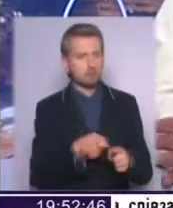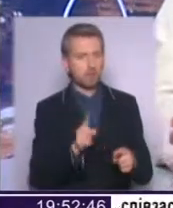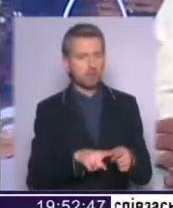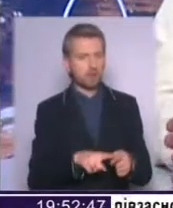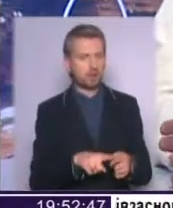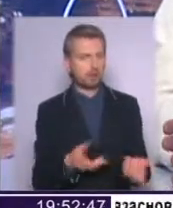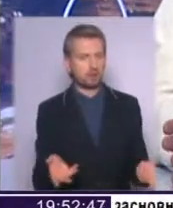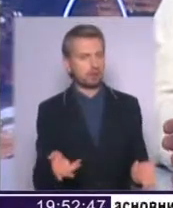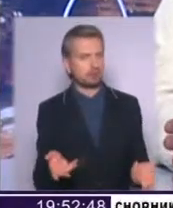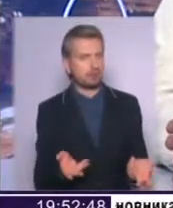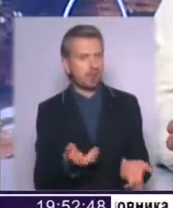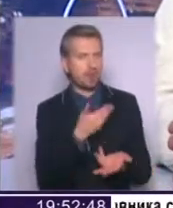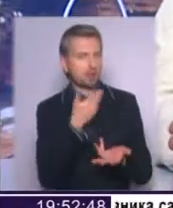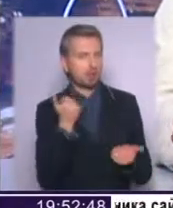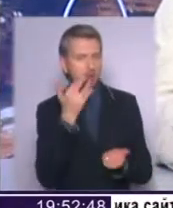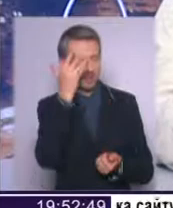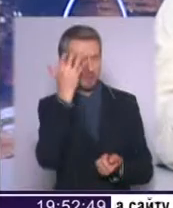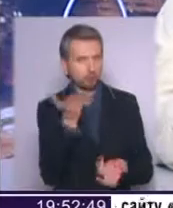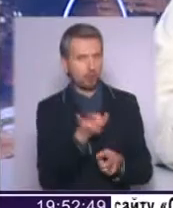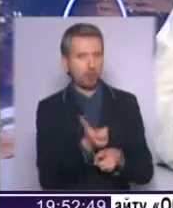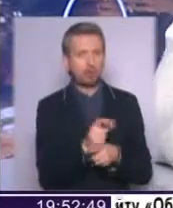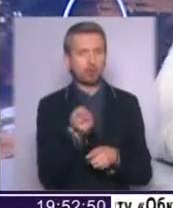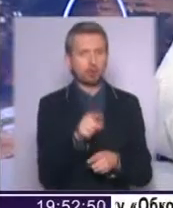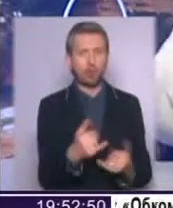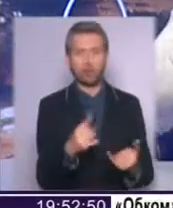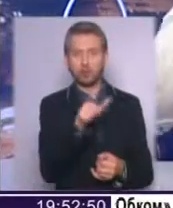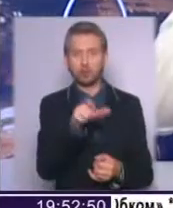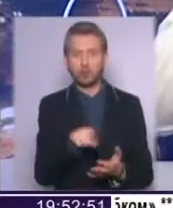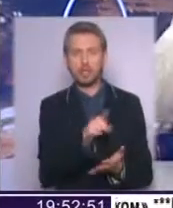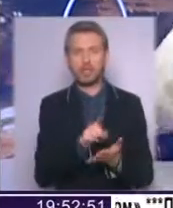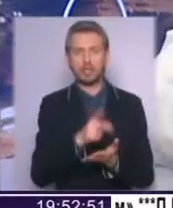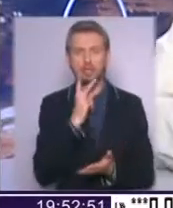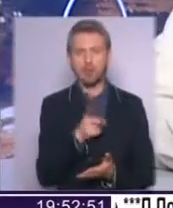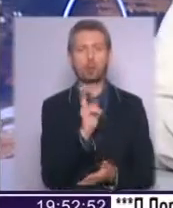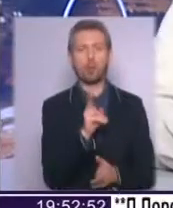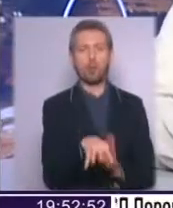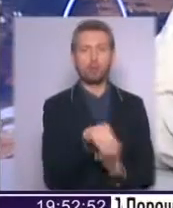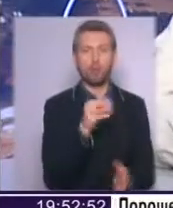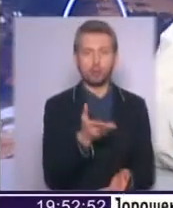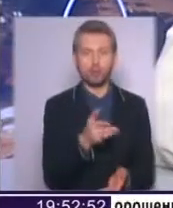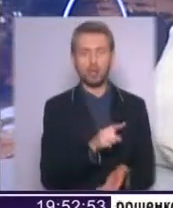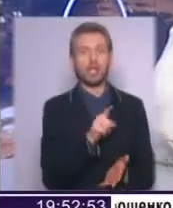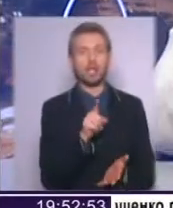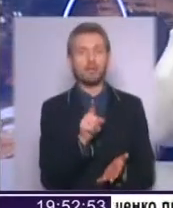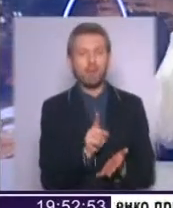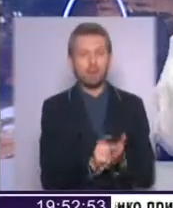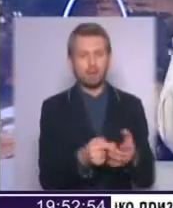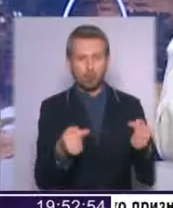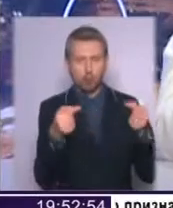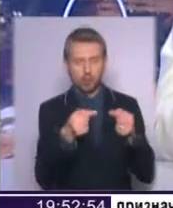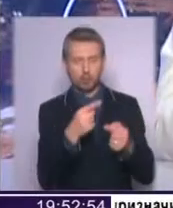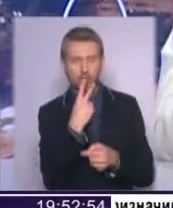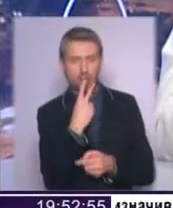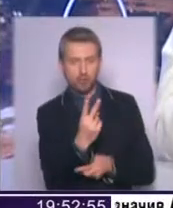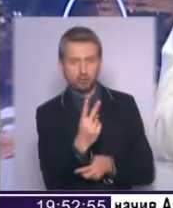немає, кажуть, немає смислу. Більше того, зараз люди повинні бачити, кого обирають, повинні конкретно